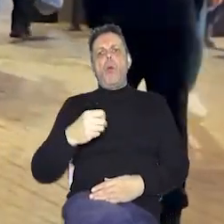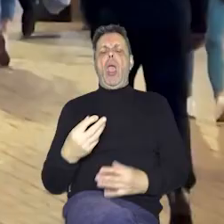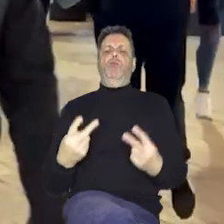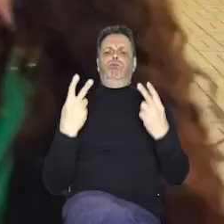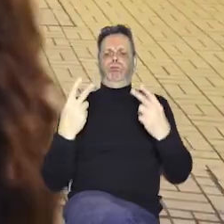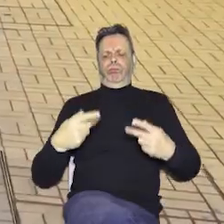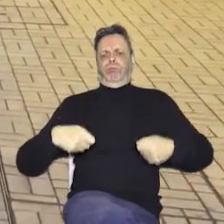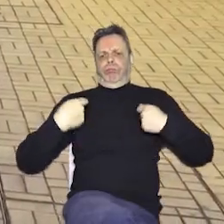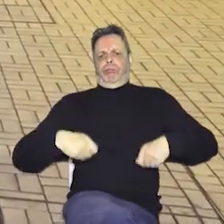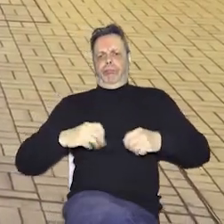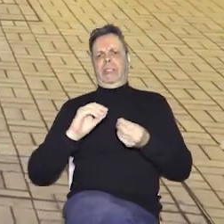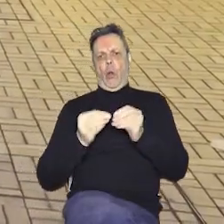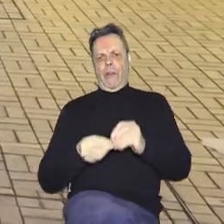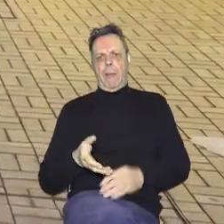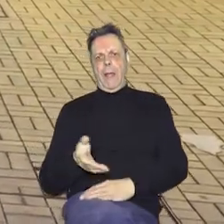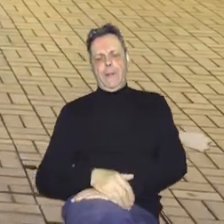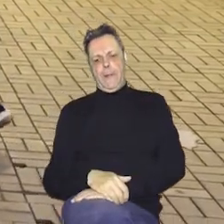ekskluzivnim trgovinama.